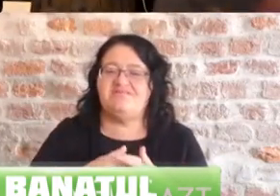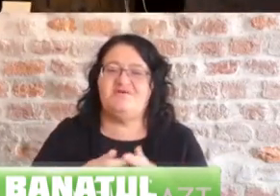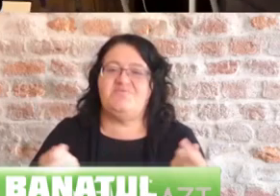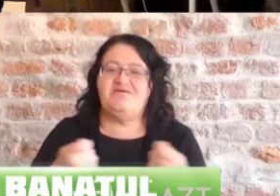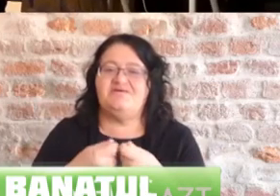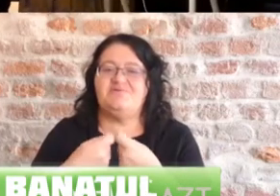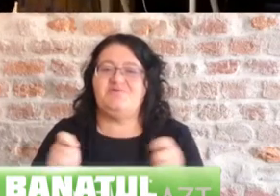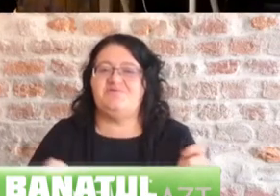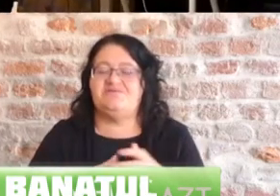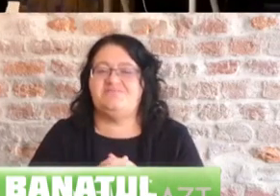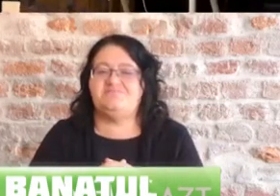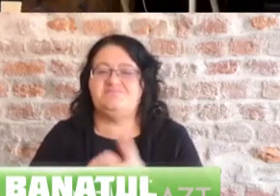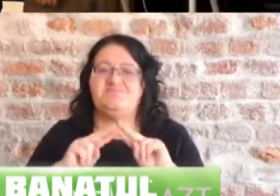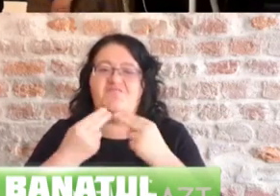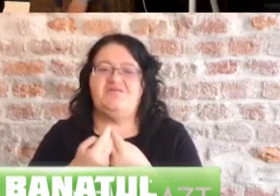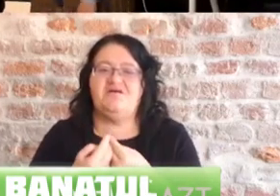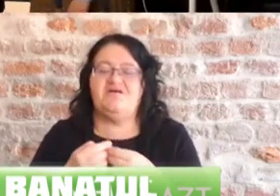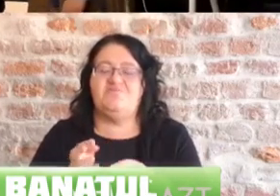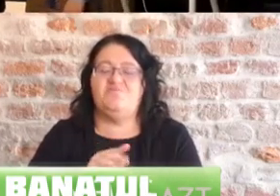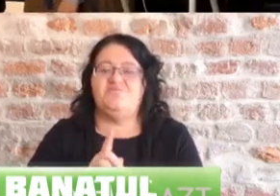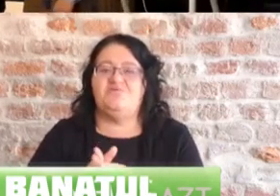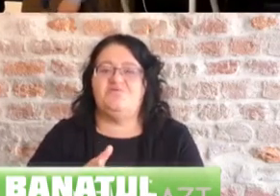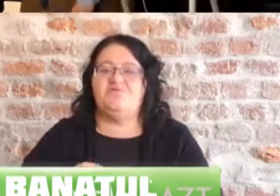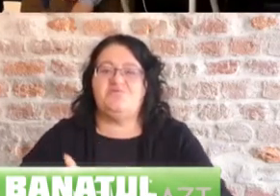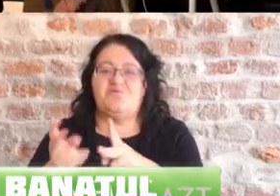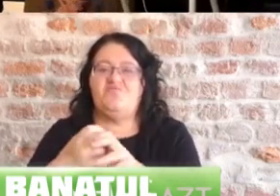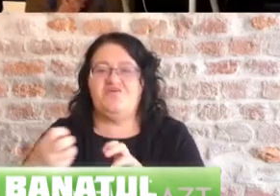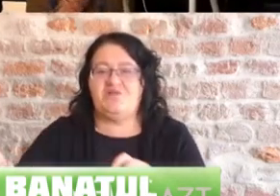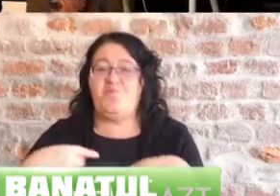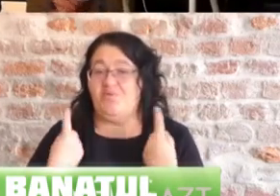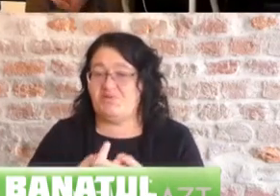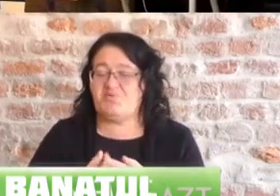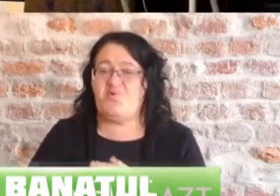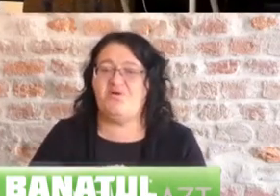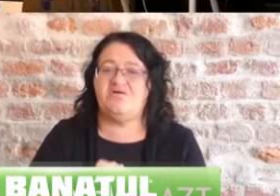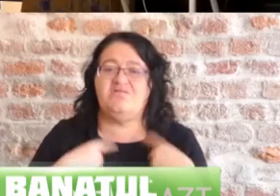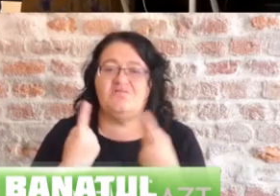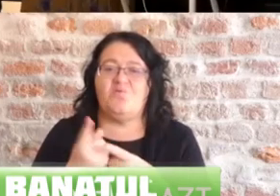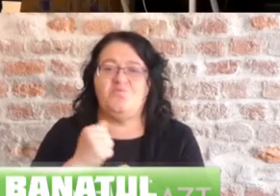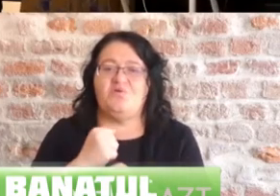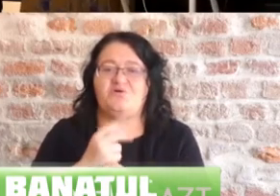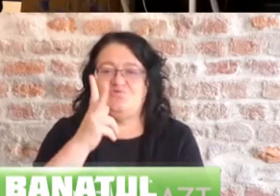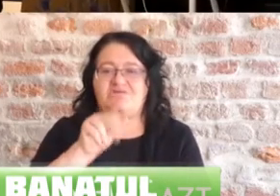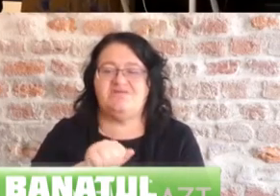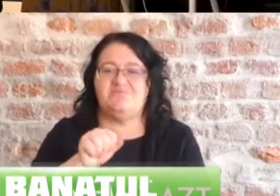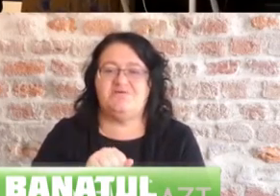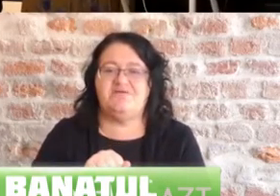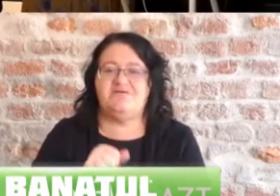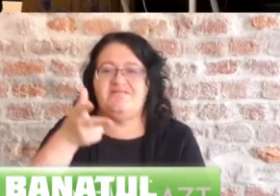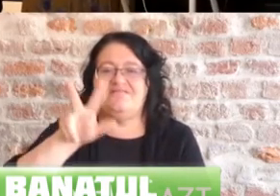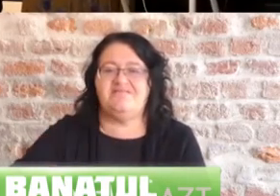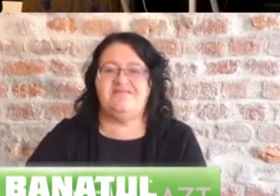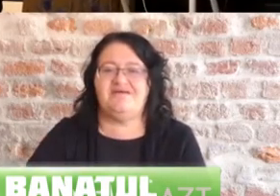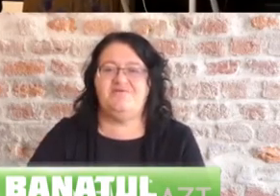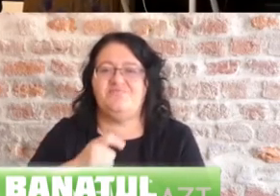La finalul unui parcurs extrem de lung pentru noi. Noi n-am muncit în 3 săptămâni, ne-a luat 3 luni,